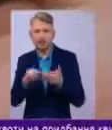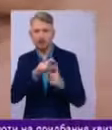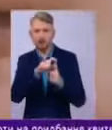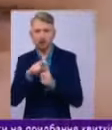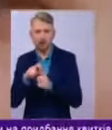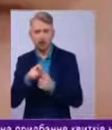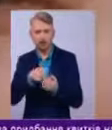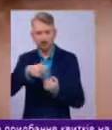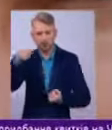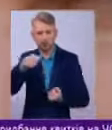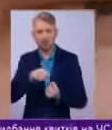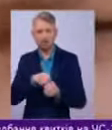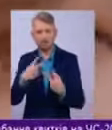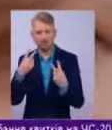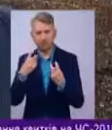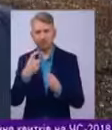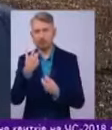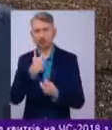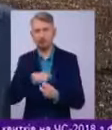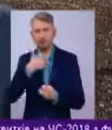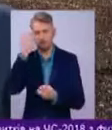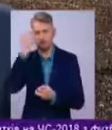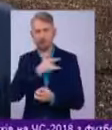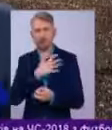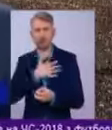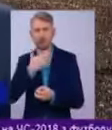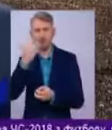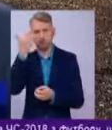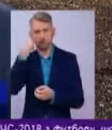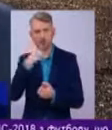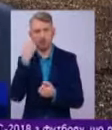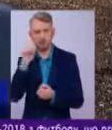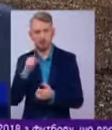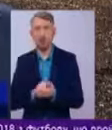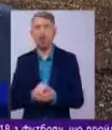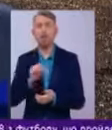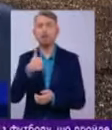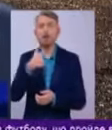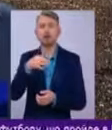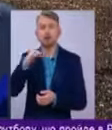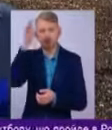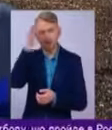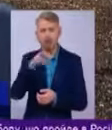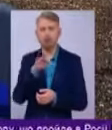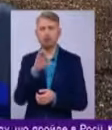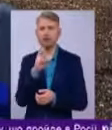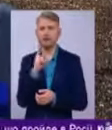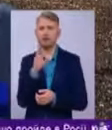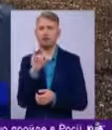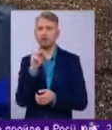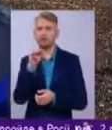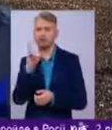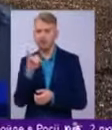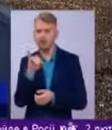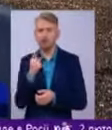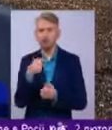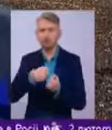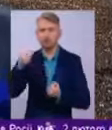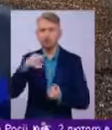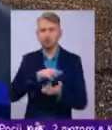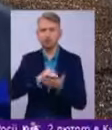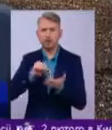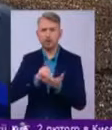і присвоювали собі чужі перемоги. Перша згадка москвичів. В одному з літописів було написано, що